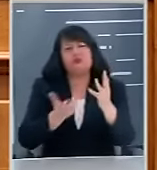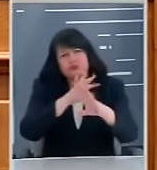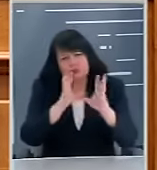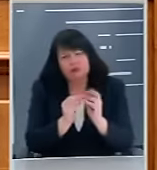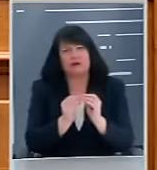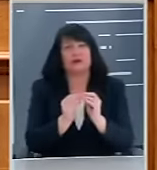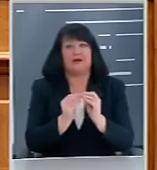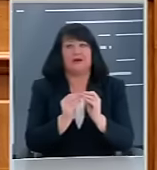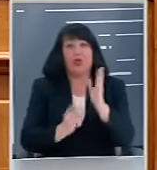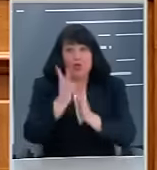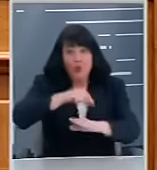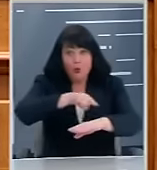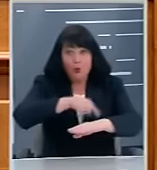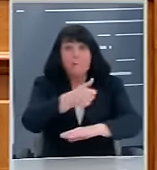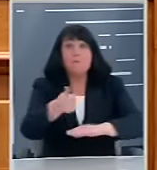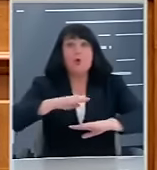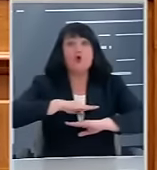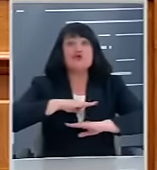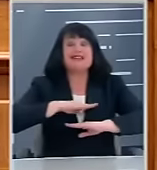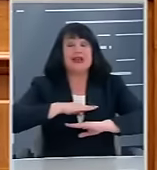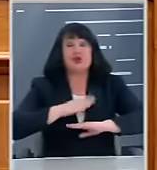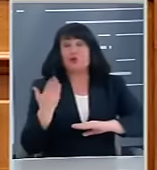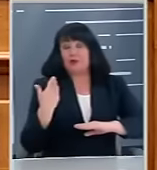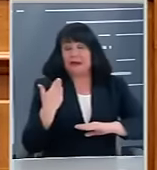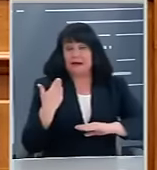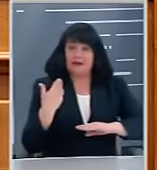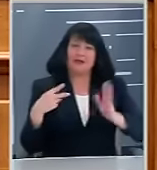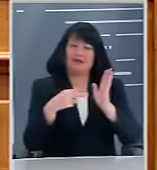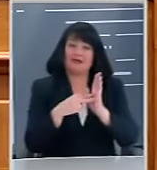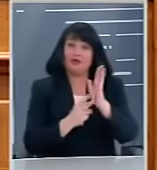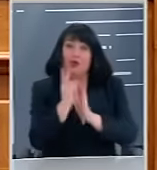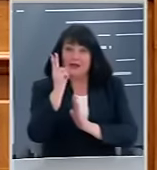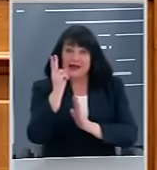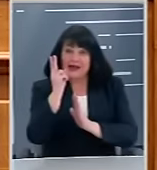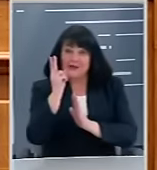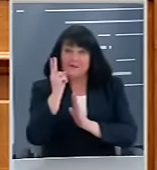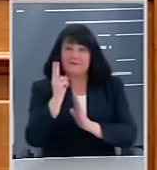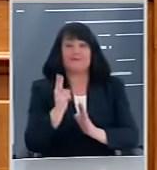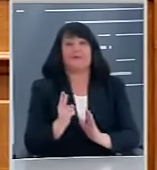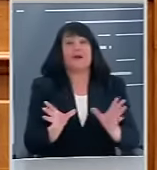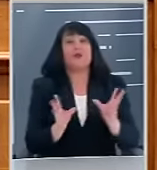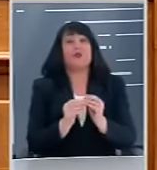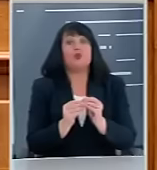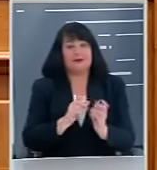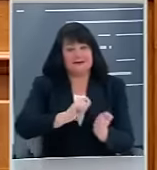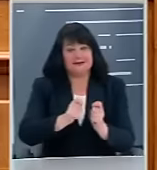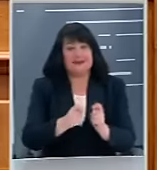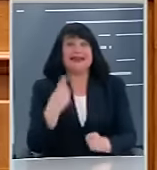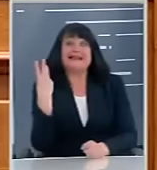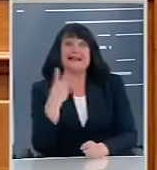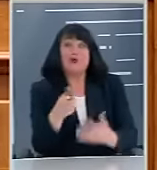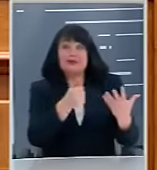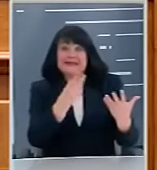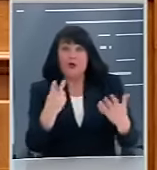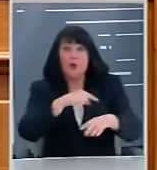από 12 ώρες και 10 λεπτά το 2012 με τα Σινούκ έφτασε στις 368